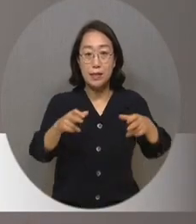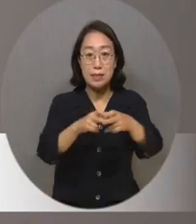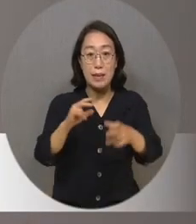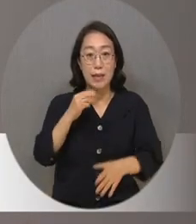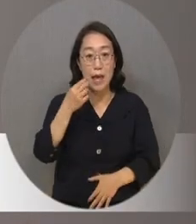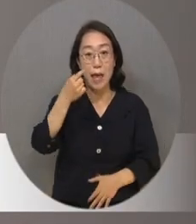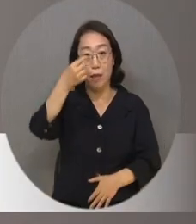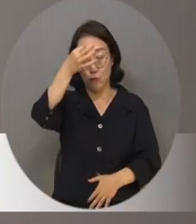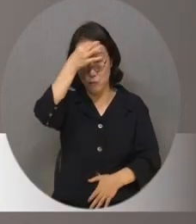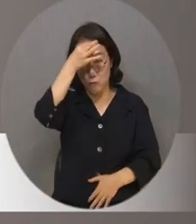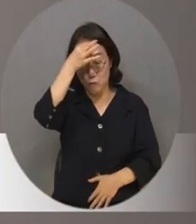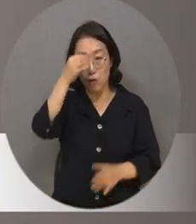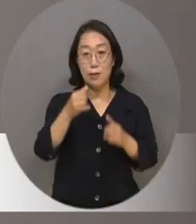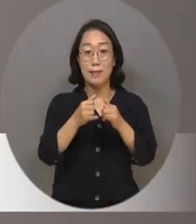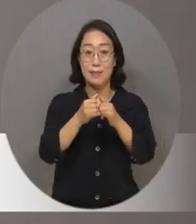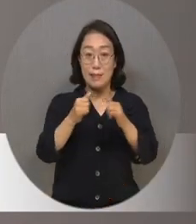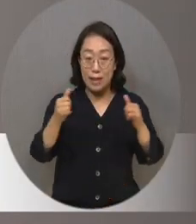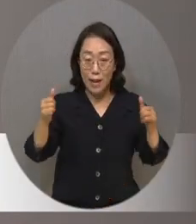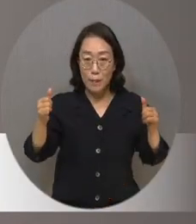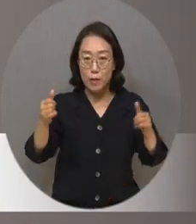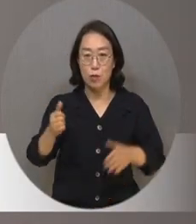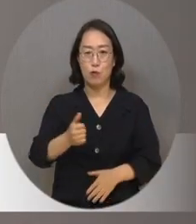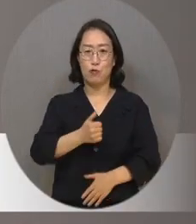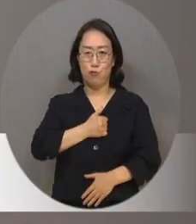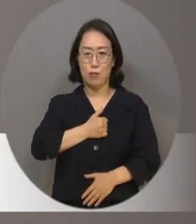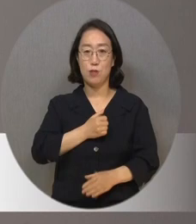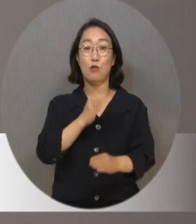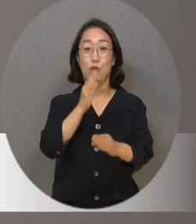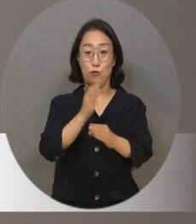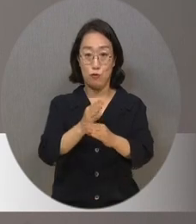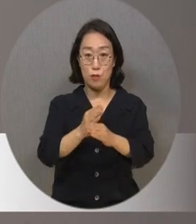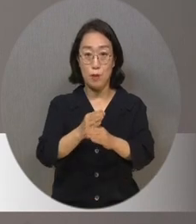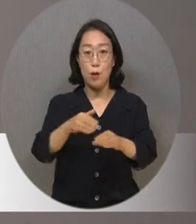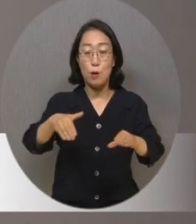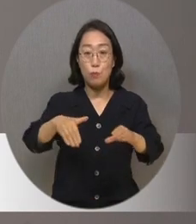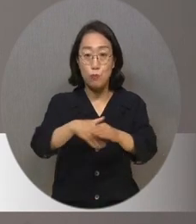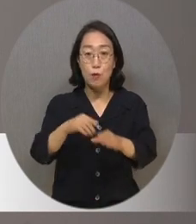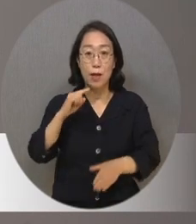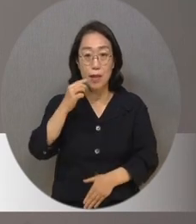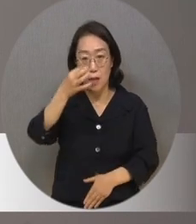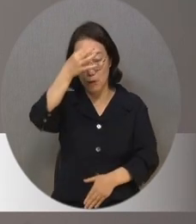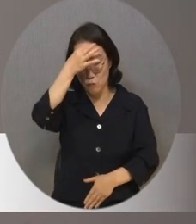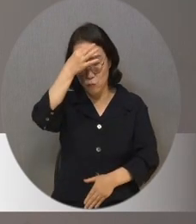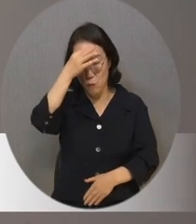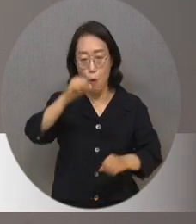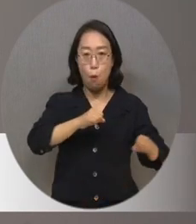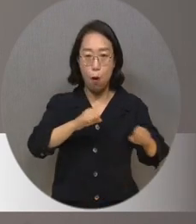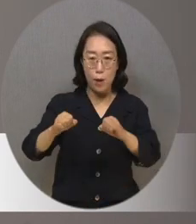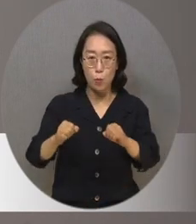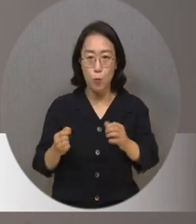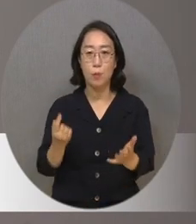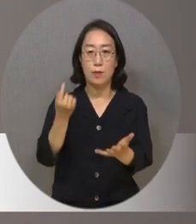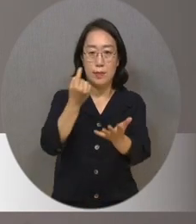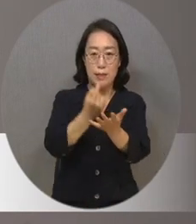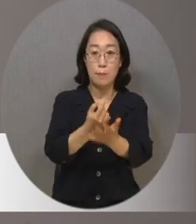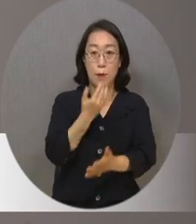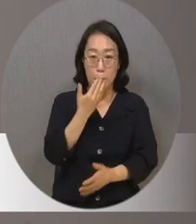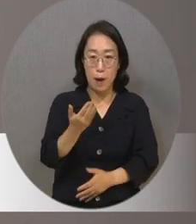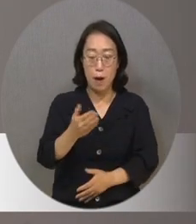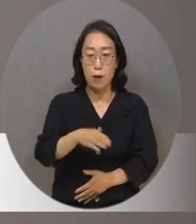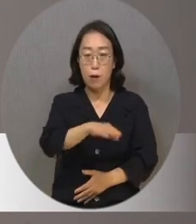그리고 장애예술인이 주체적인 문화예술 활동을 할 수 있도록 그리고 그 문화예술 활동을